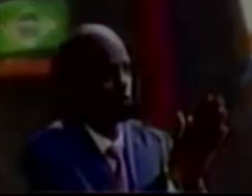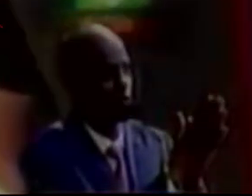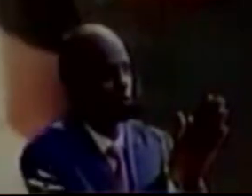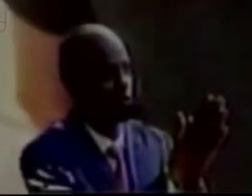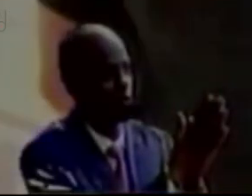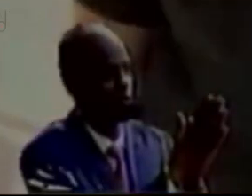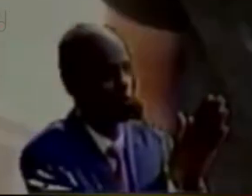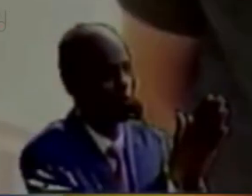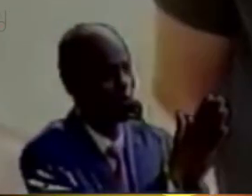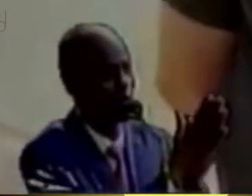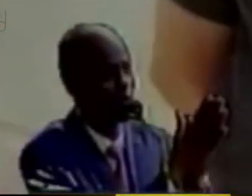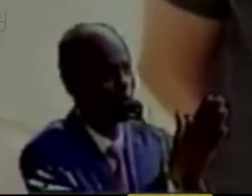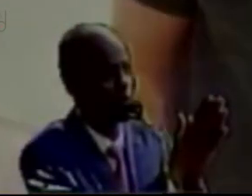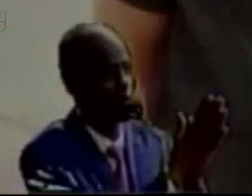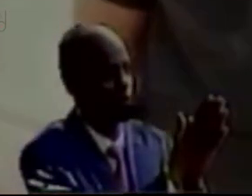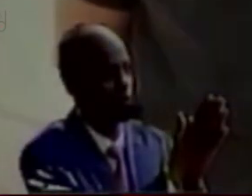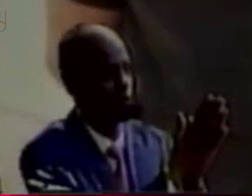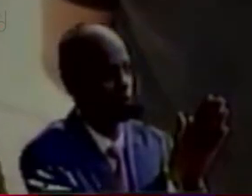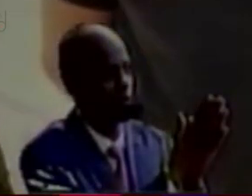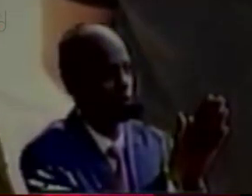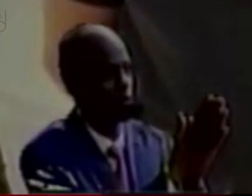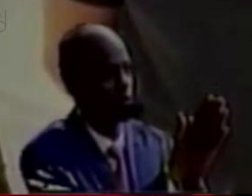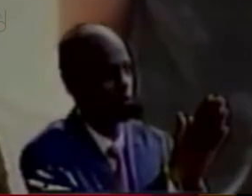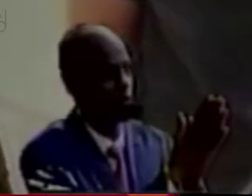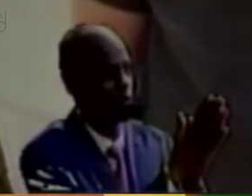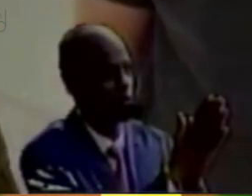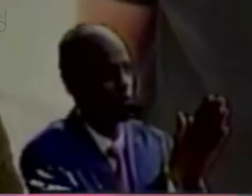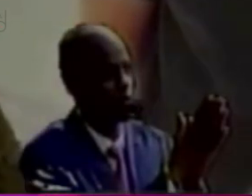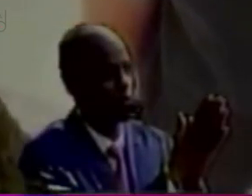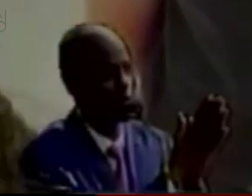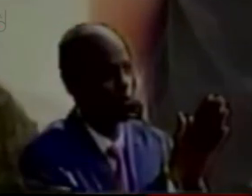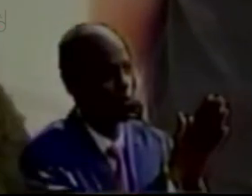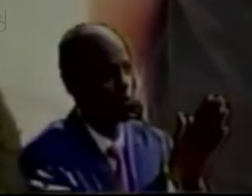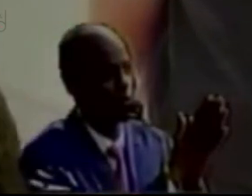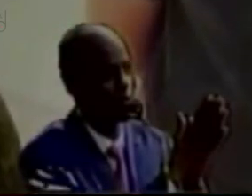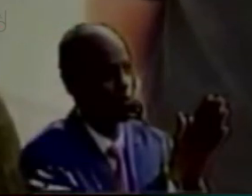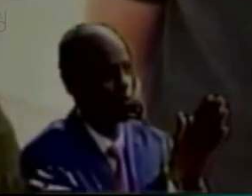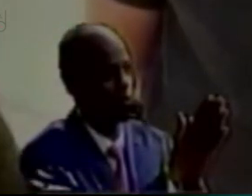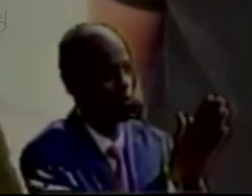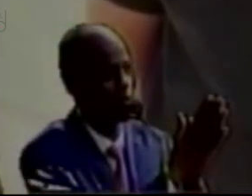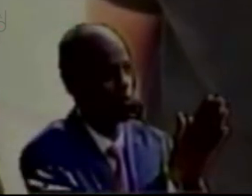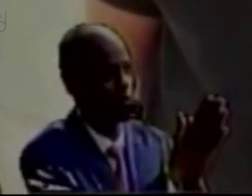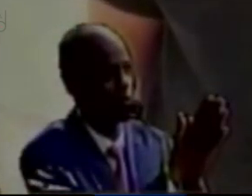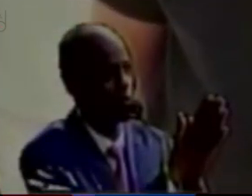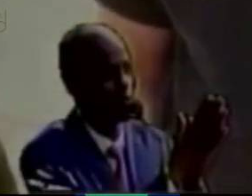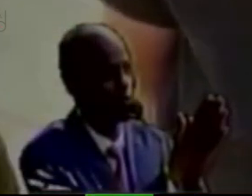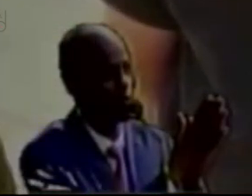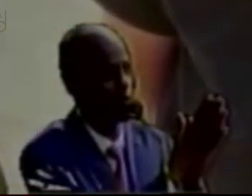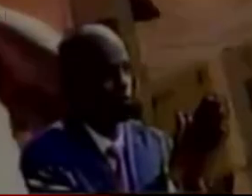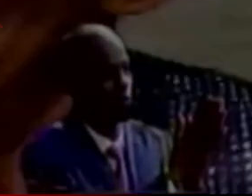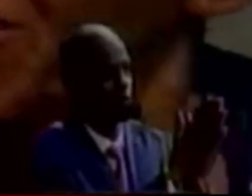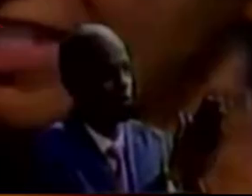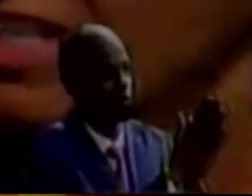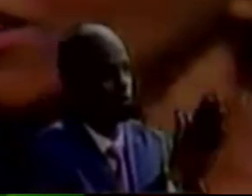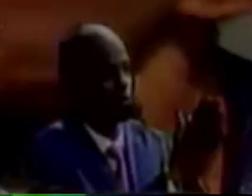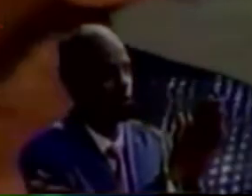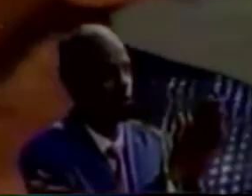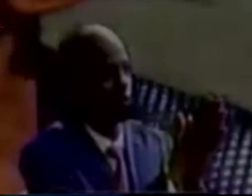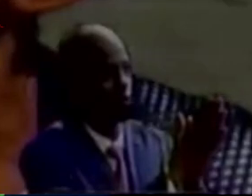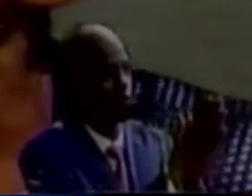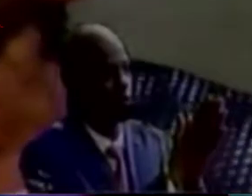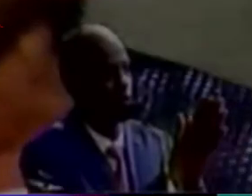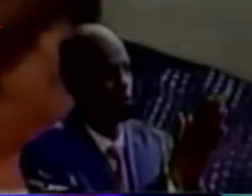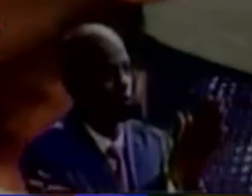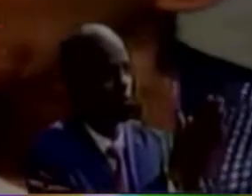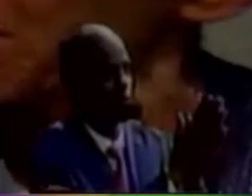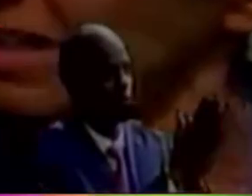Tout de suite après le tremblement de terre, recevoir une nouvelle et puis ils ont tout pensé pour apporter aide en Haïti. We visited the